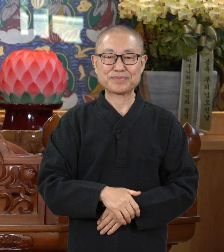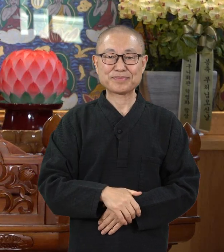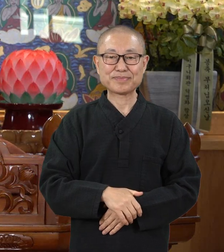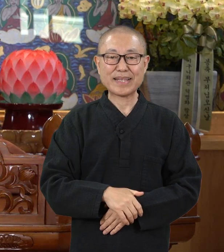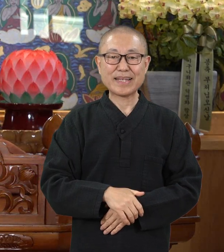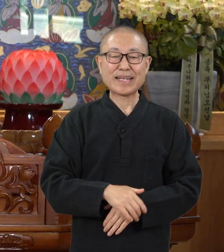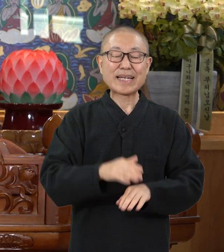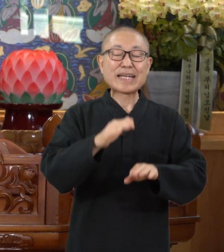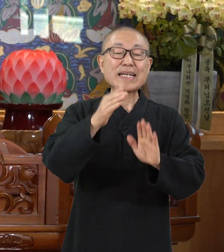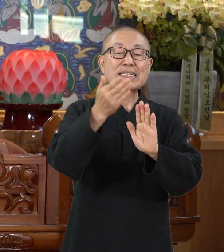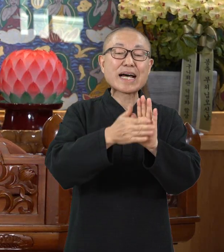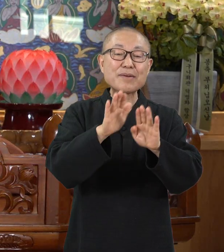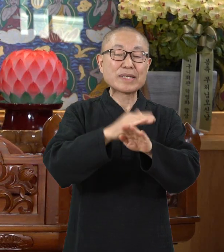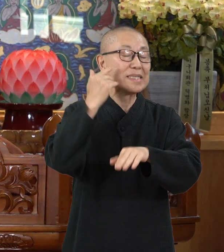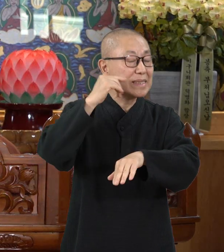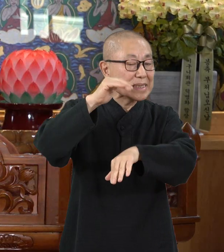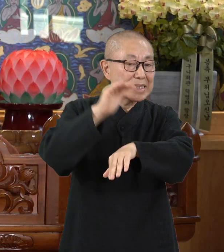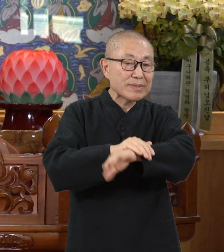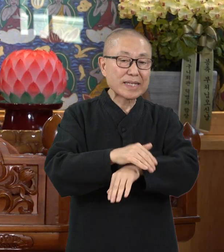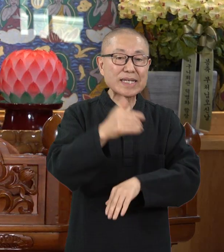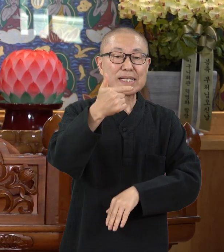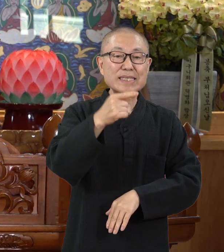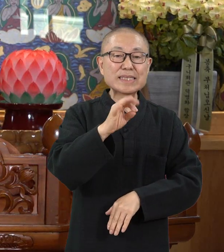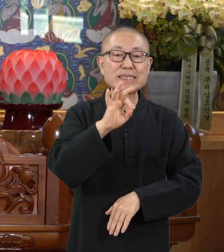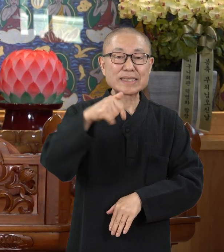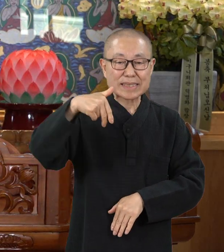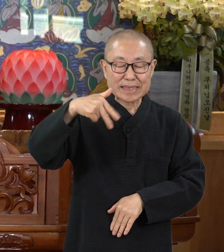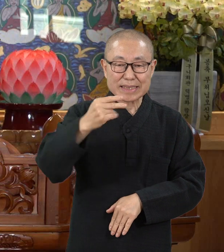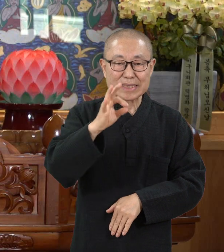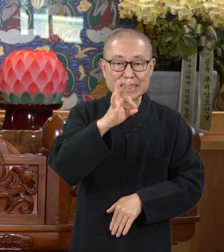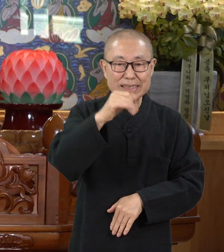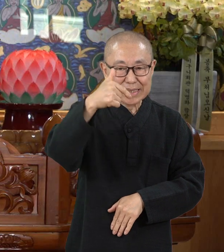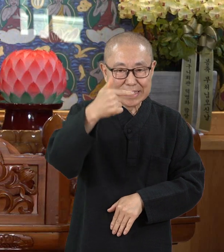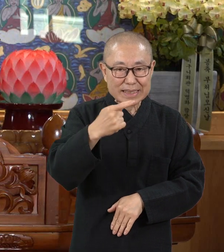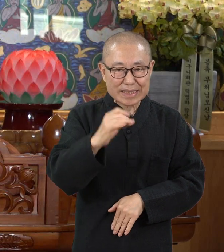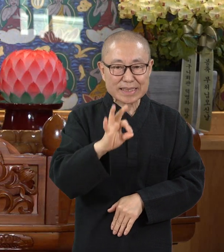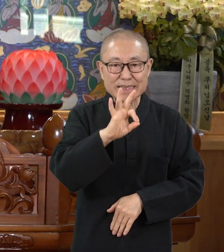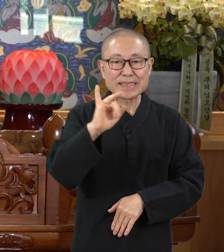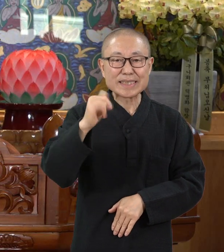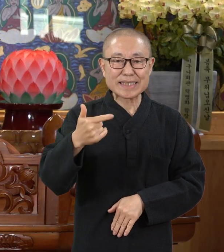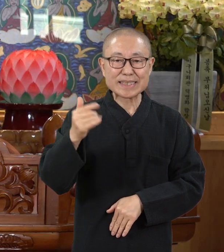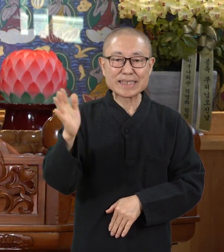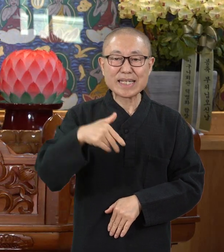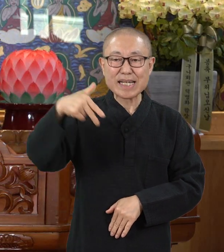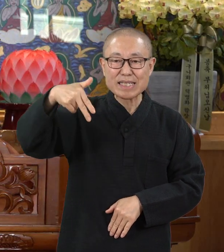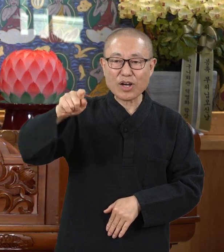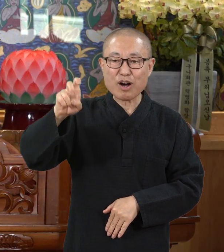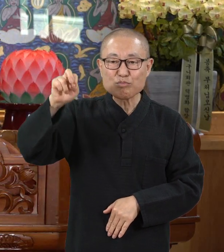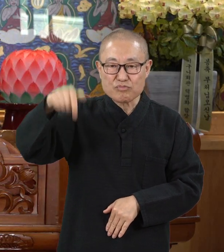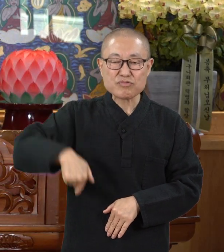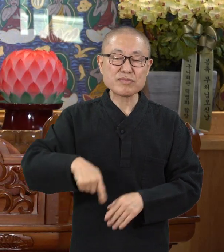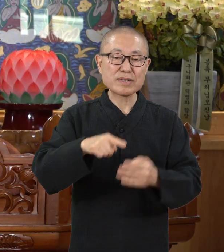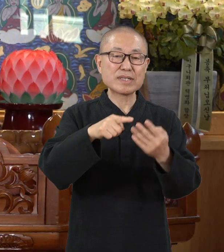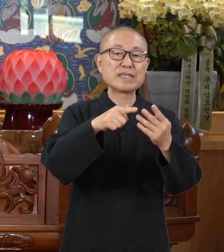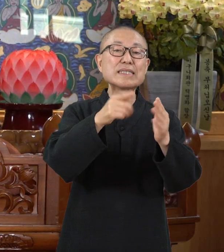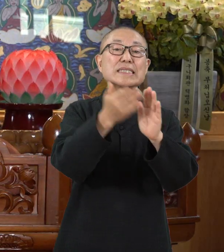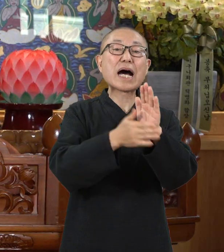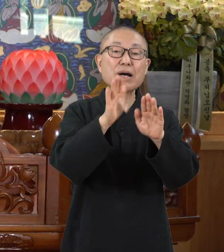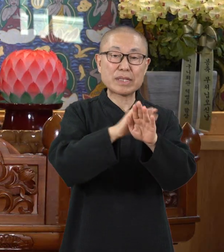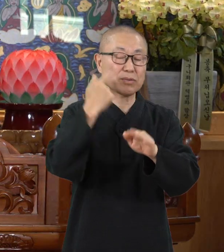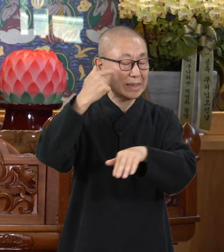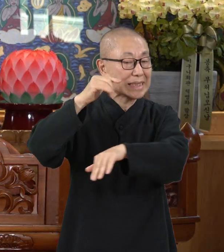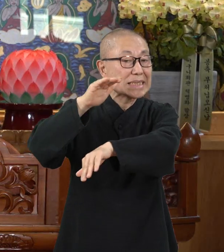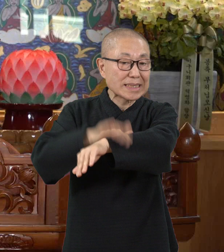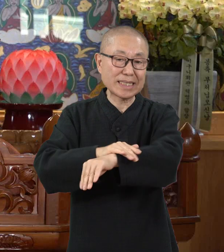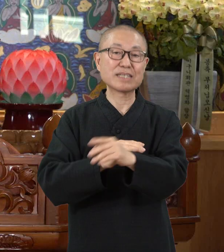그러니까 자비와 지혜라고, 능인 정묵을 능인은 자비고 정묵은 지혜라고 저는 이제